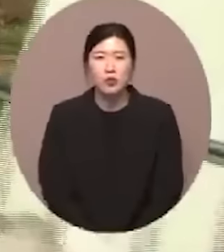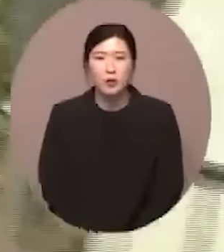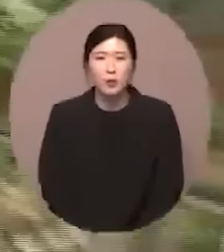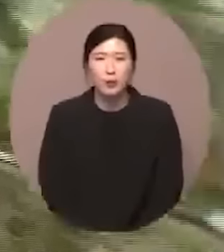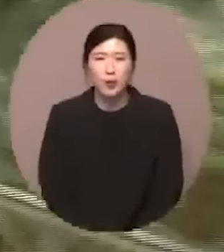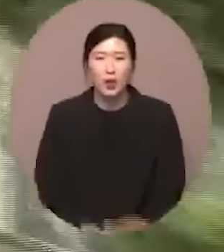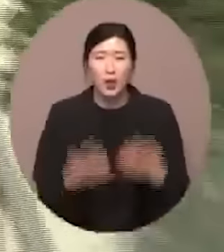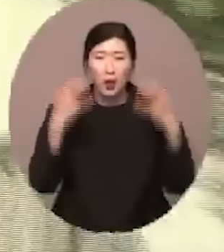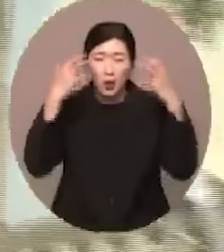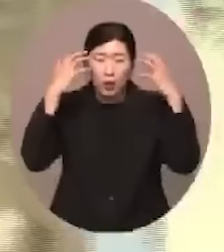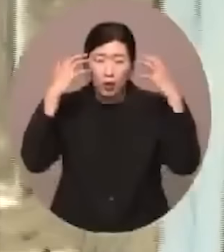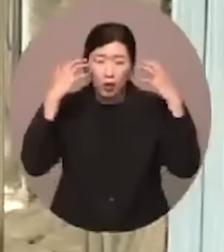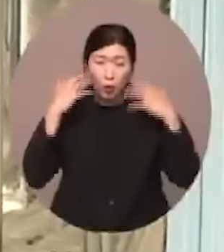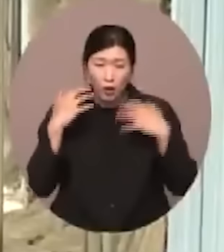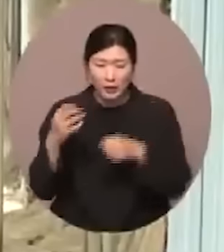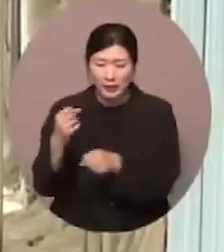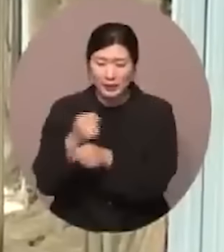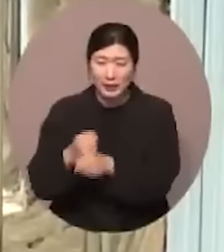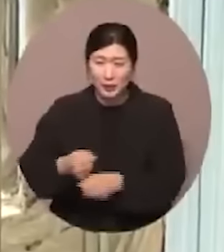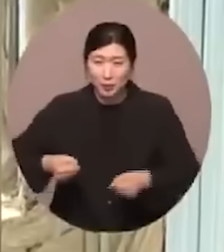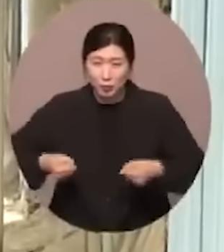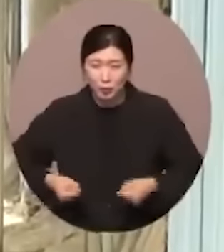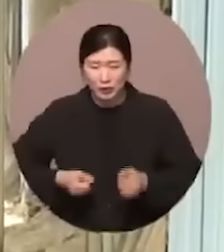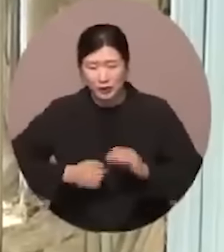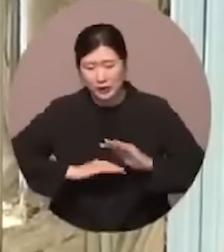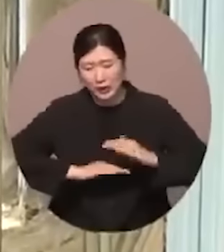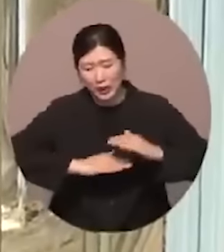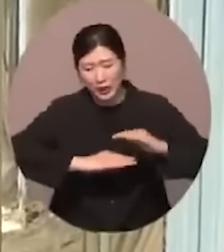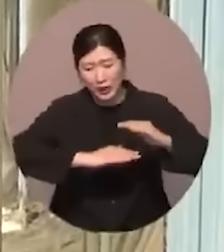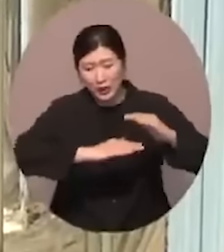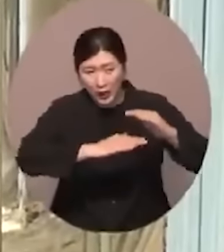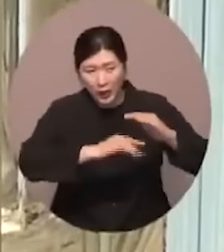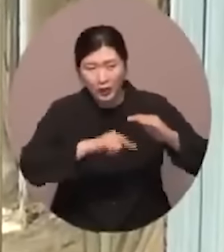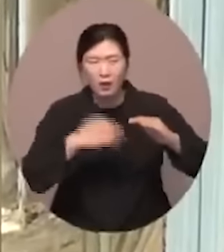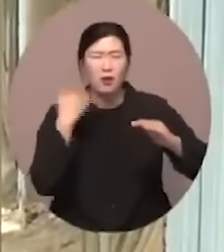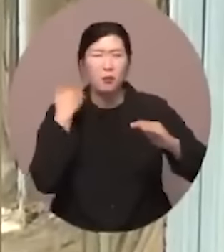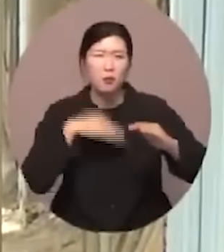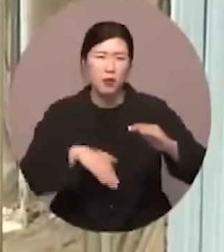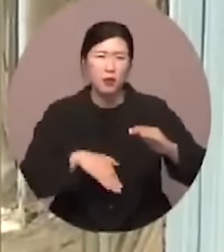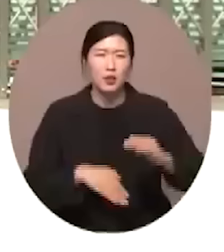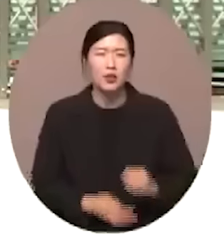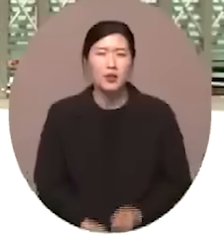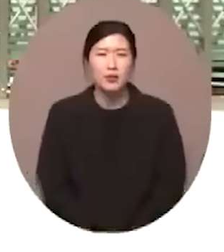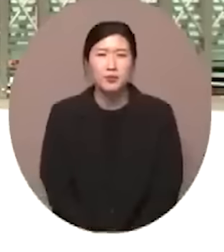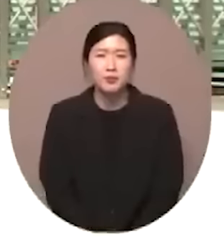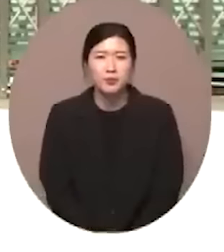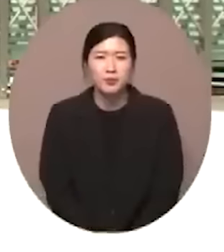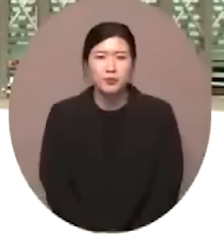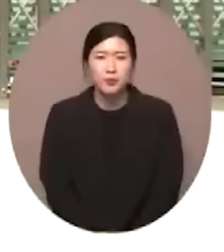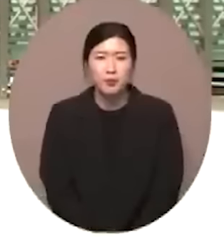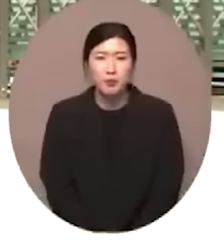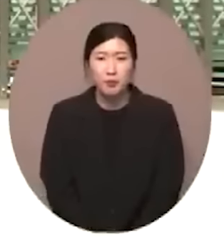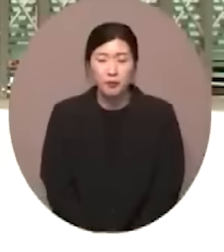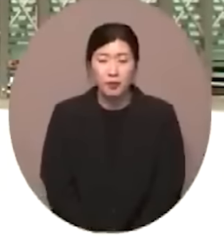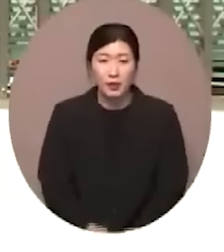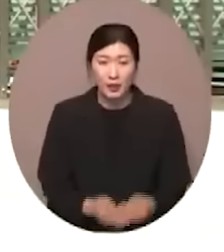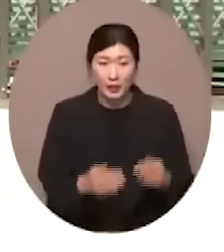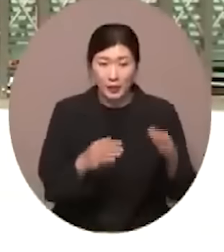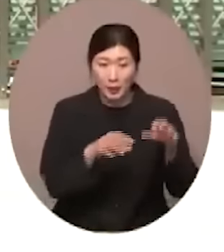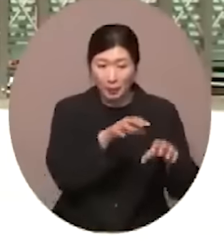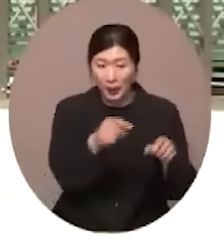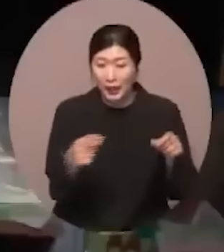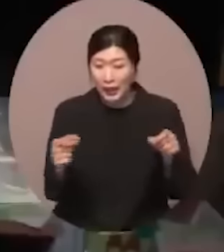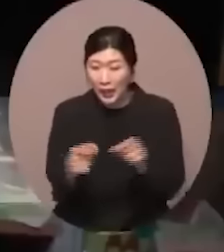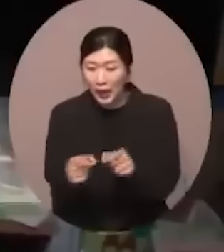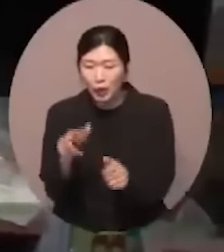이렇게 더운 날씨에는 무거운 짐을 들고 가파른 계단을 오르는 일이 더욱 어렵습니다. 이 마을에는 구멍가게가